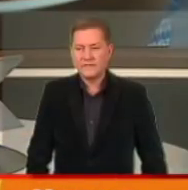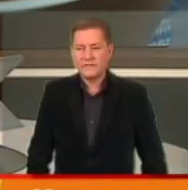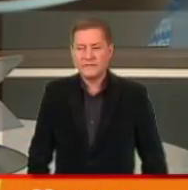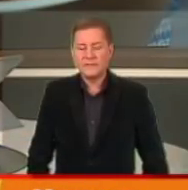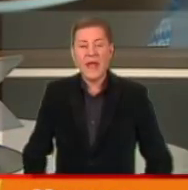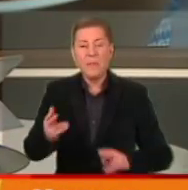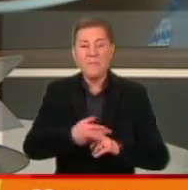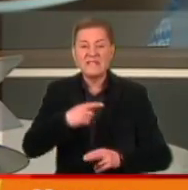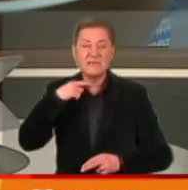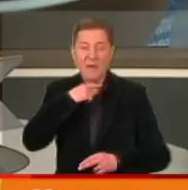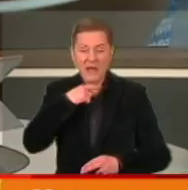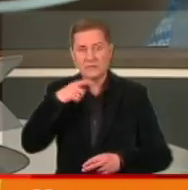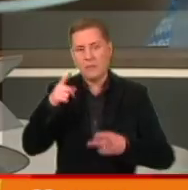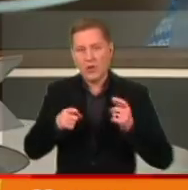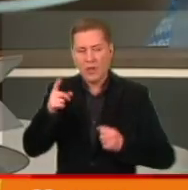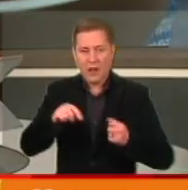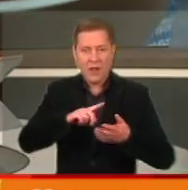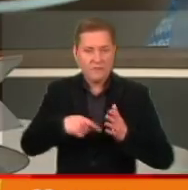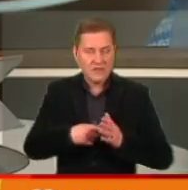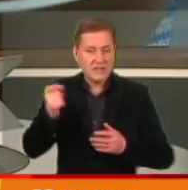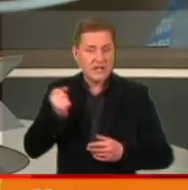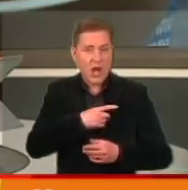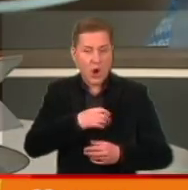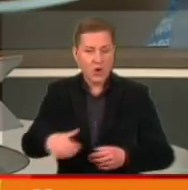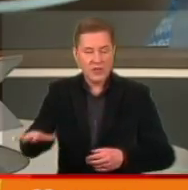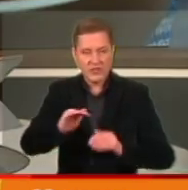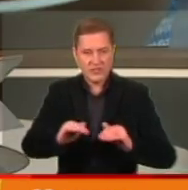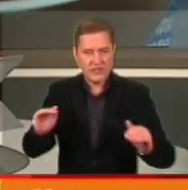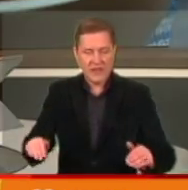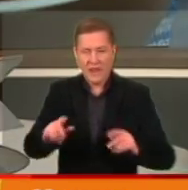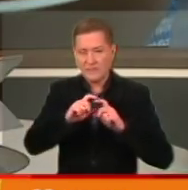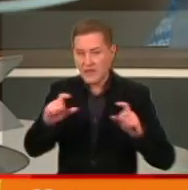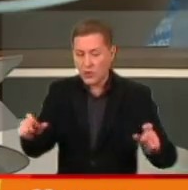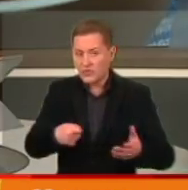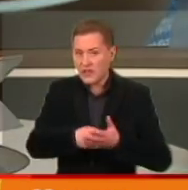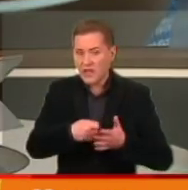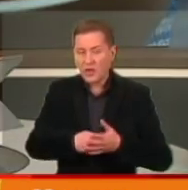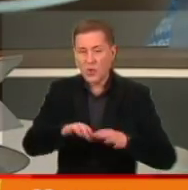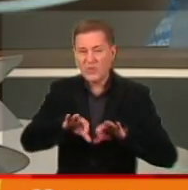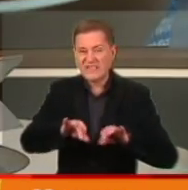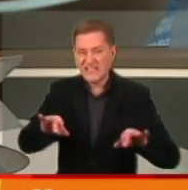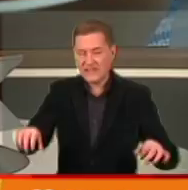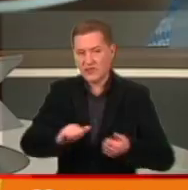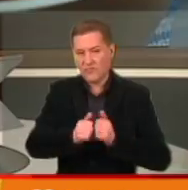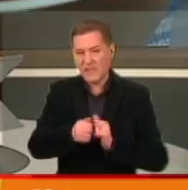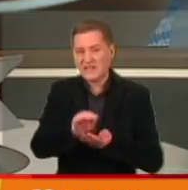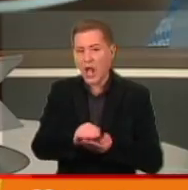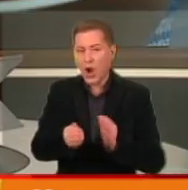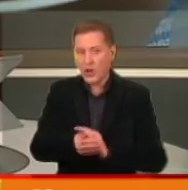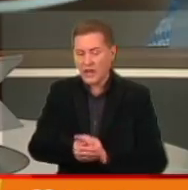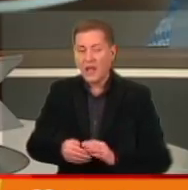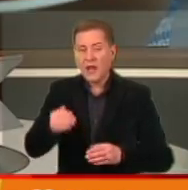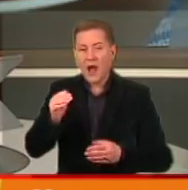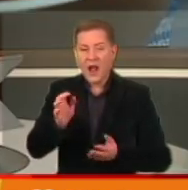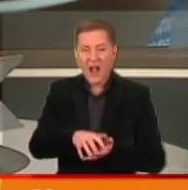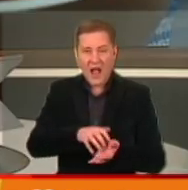Без м'яса і молока у місті Арцизщина, Одещині, дітей у садочках уже 2 місяці годують сосисками замість котлет, а каші готують